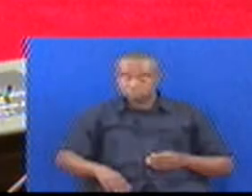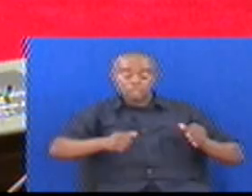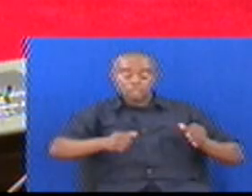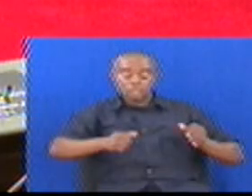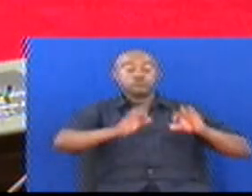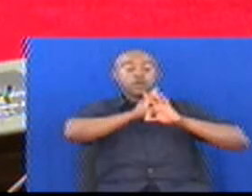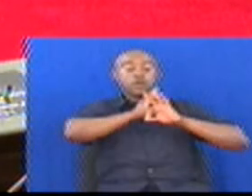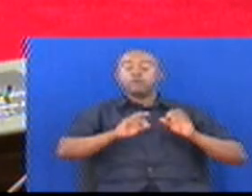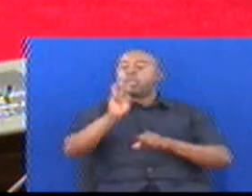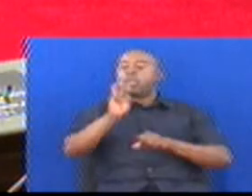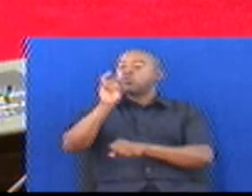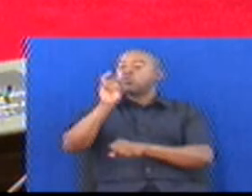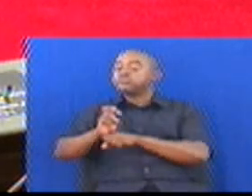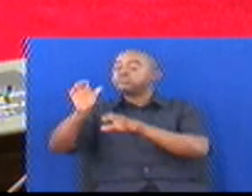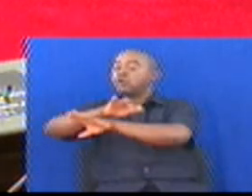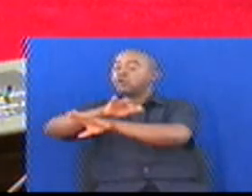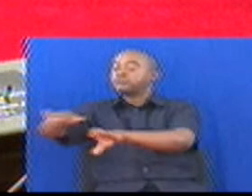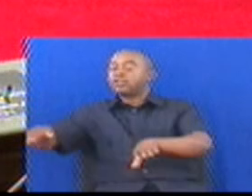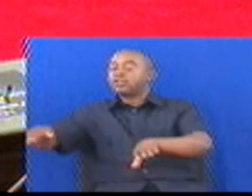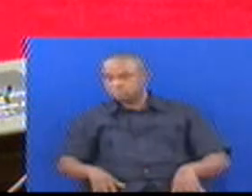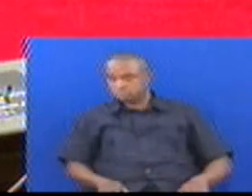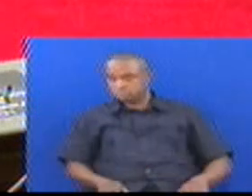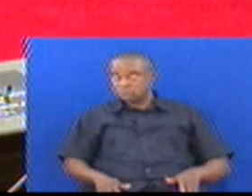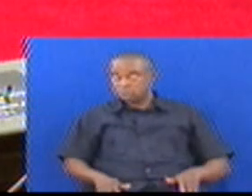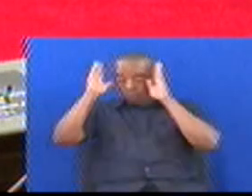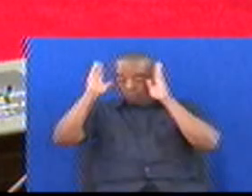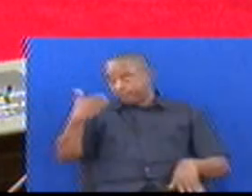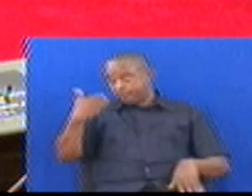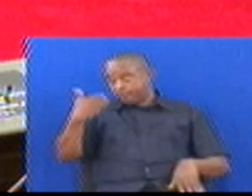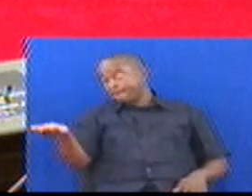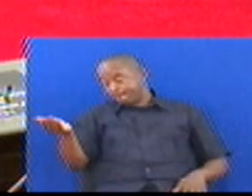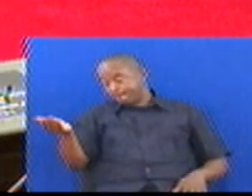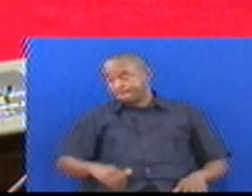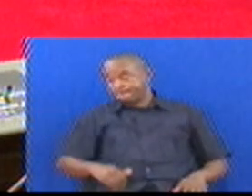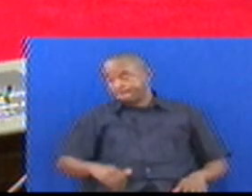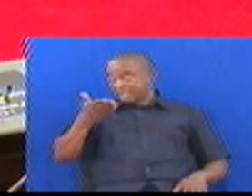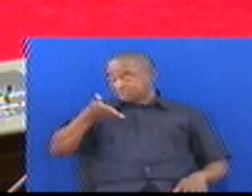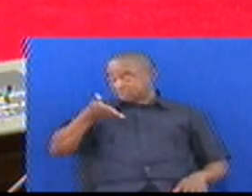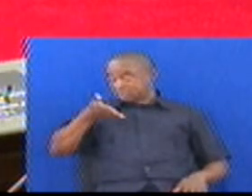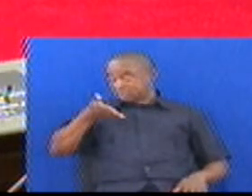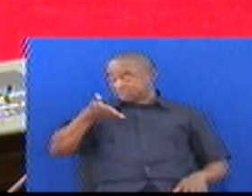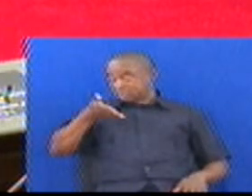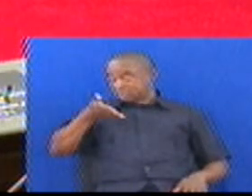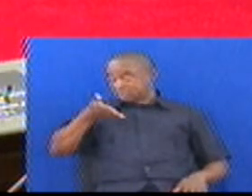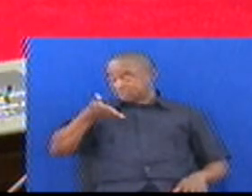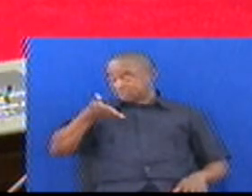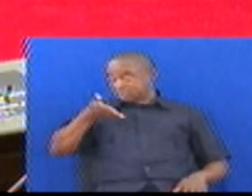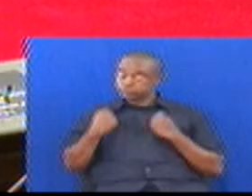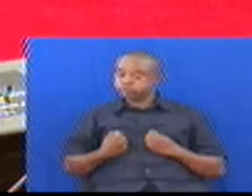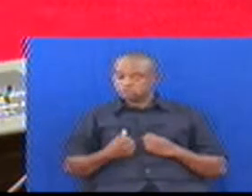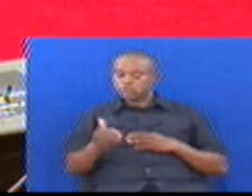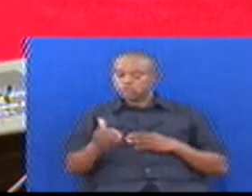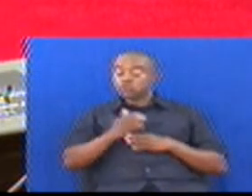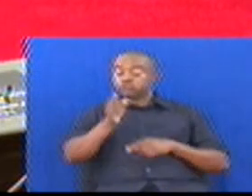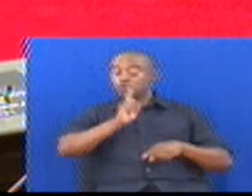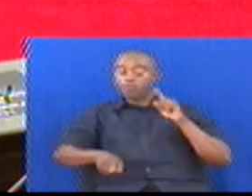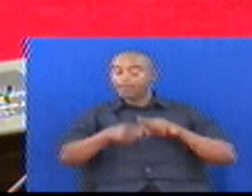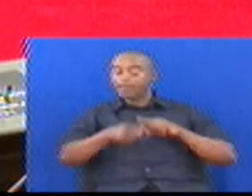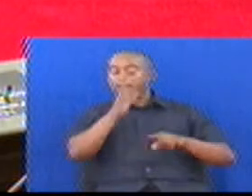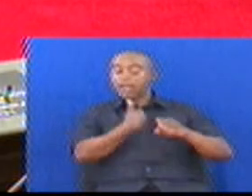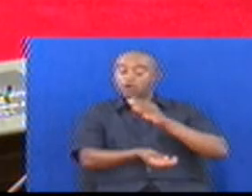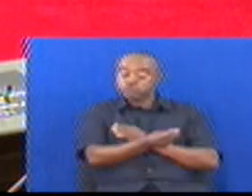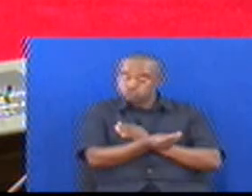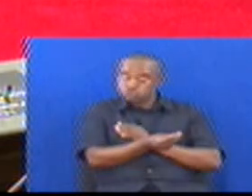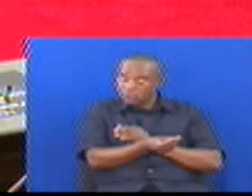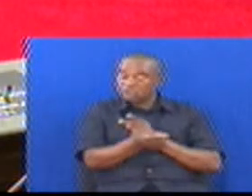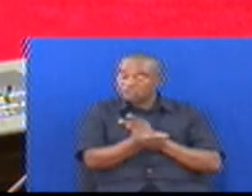usalama. Mheshimiwa Spika, juhudi zilizochukuliwa na serikali katika kukabiliana na vitendo vya rushwa na biashara